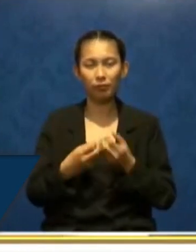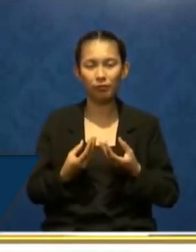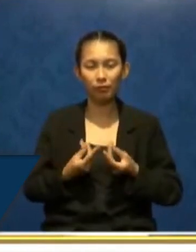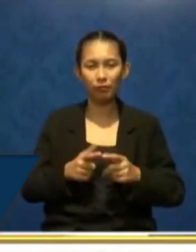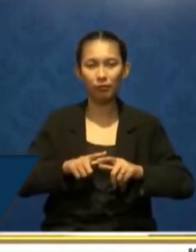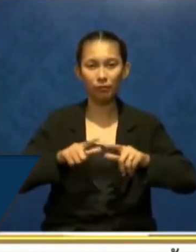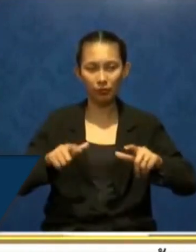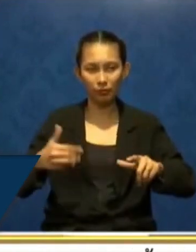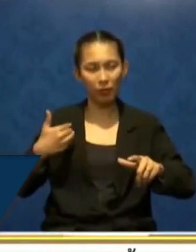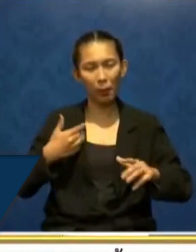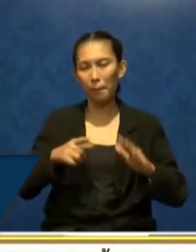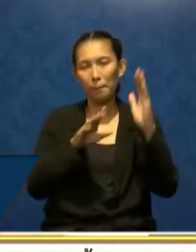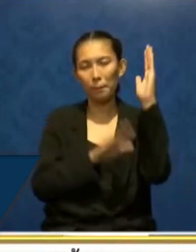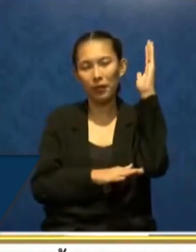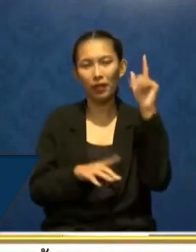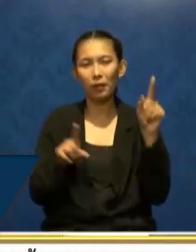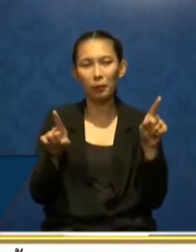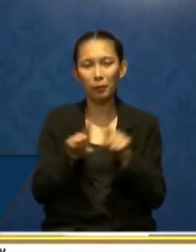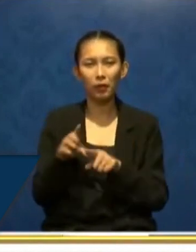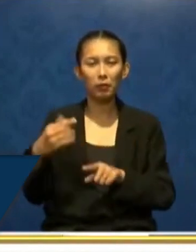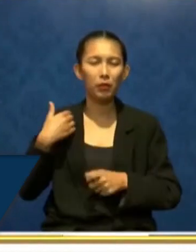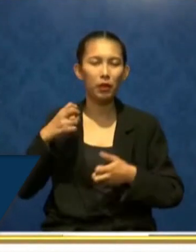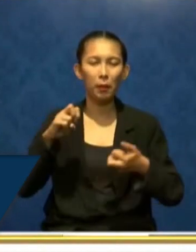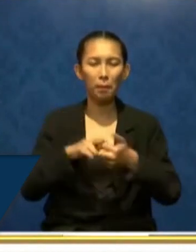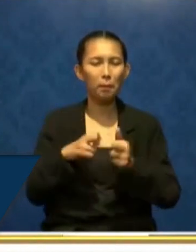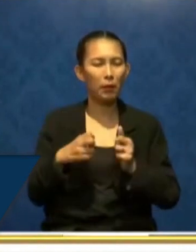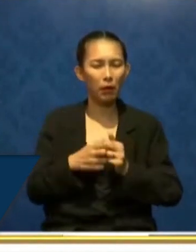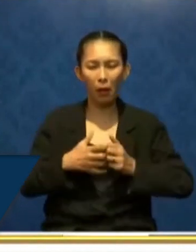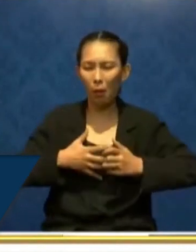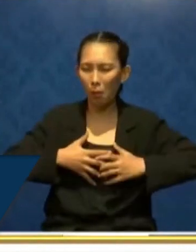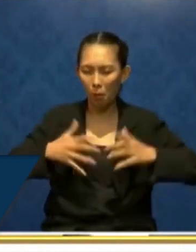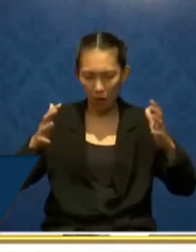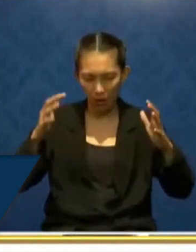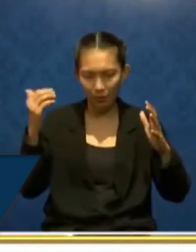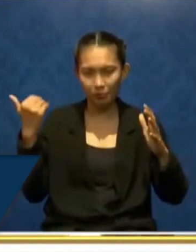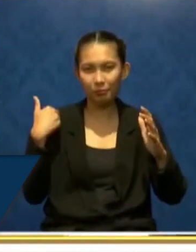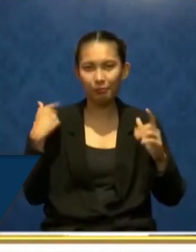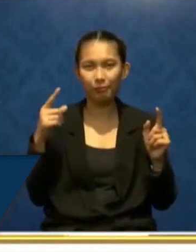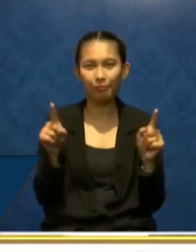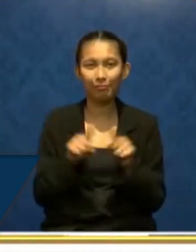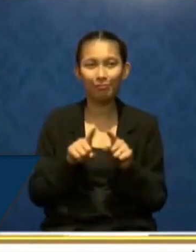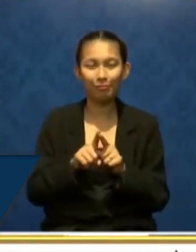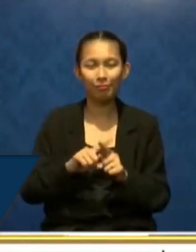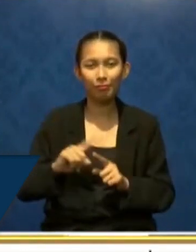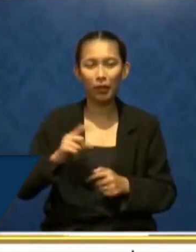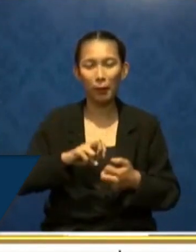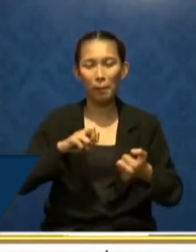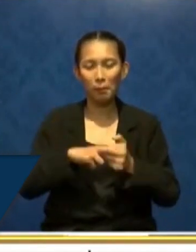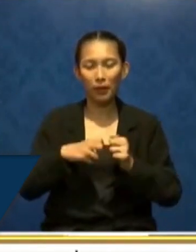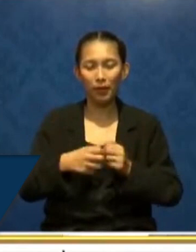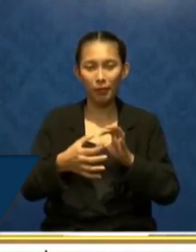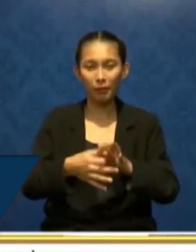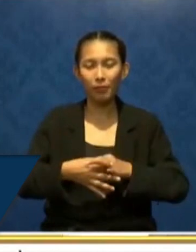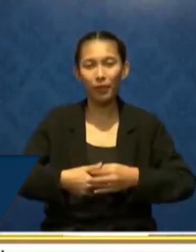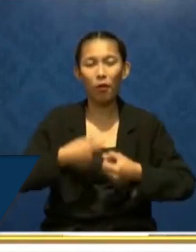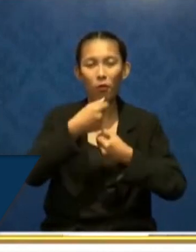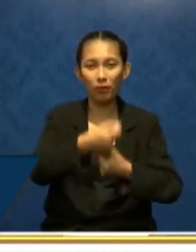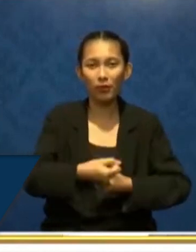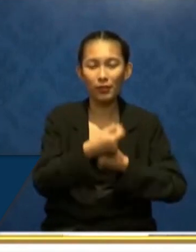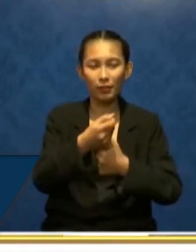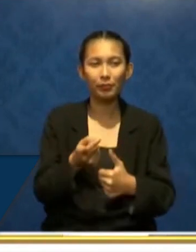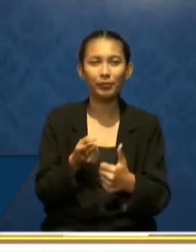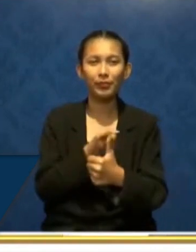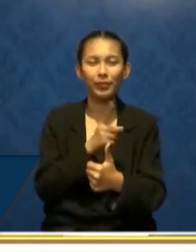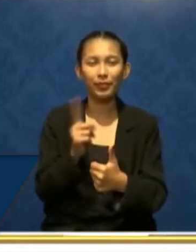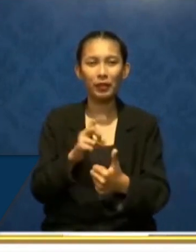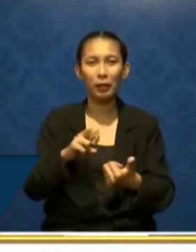ในพื้ทพัคใต้ก็เชนเดวกันมีปัหารหากหลายกรณีมากมายในการแ้ไขปัหาด้านการเกษตตั้นอัดับแรก เราจะต